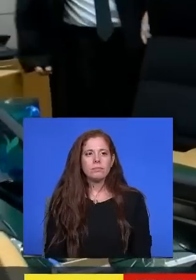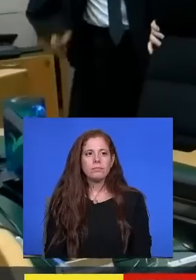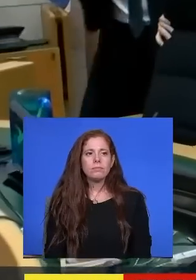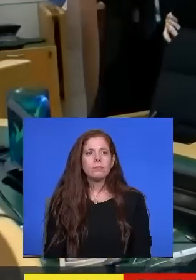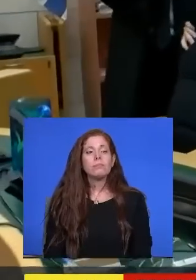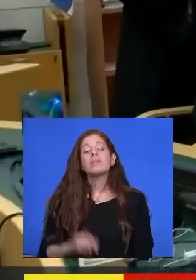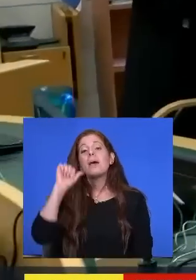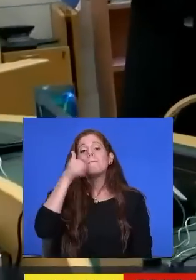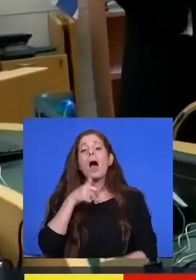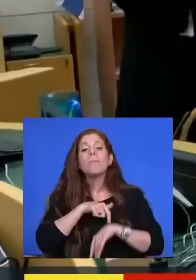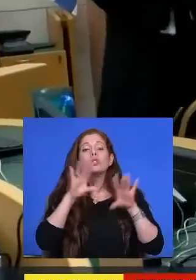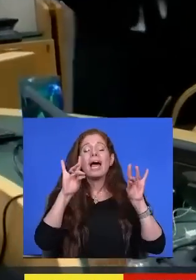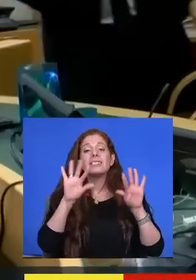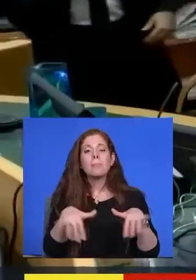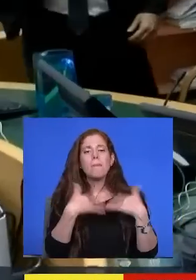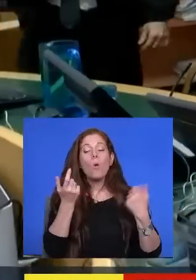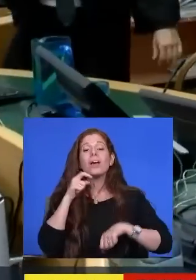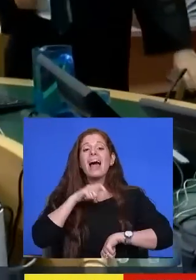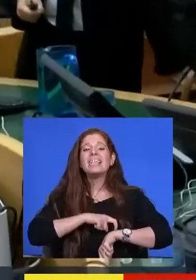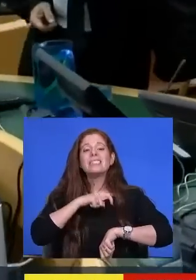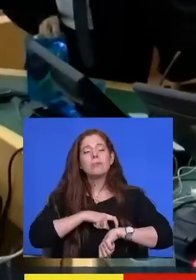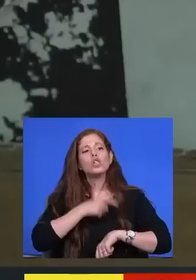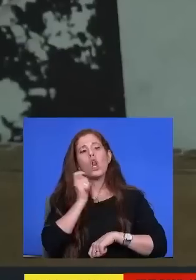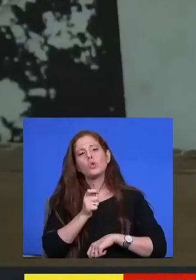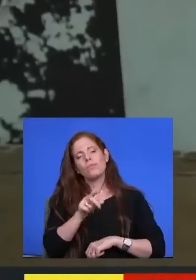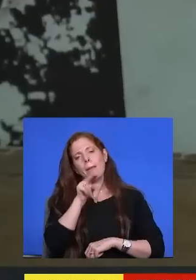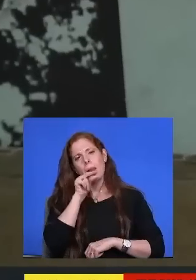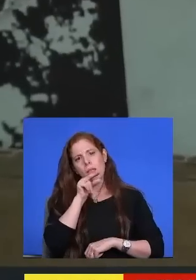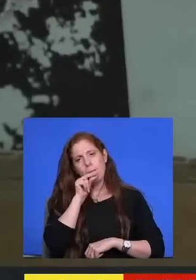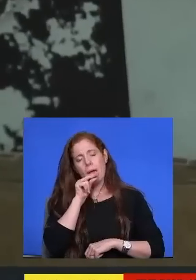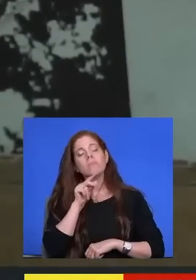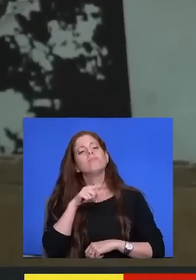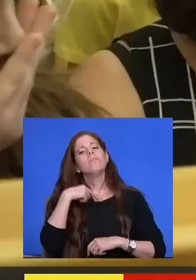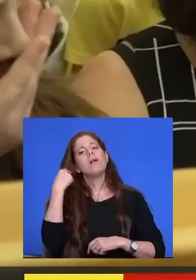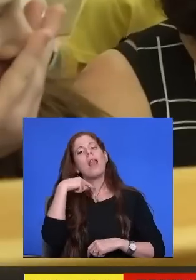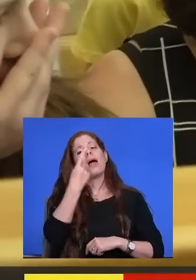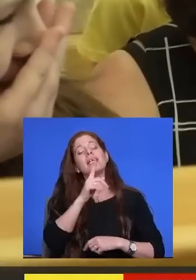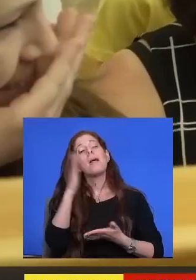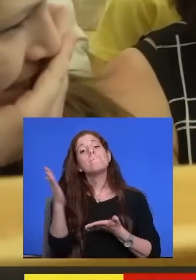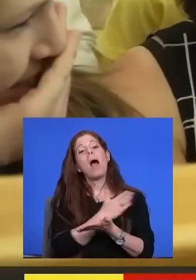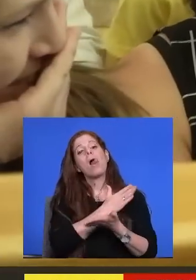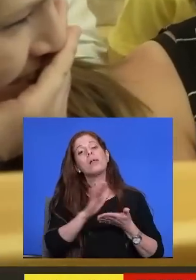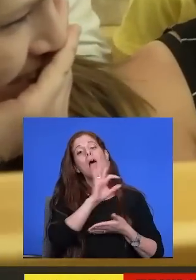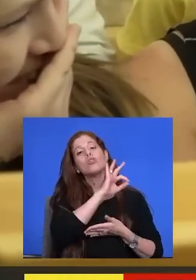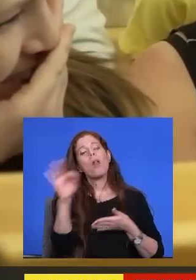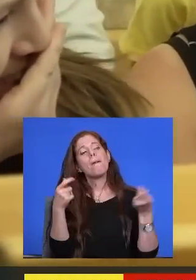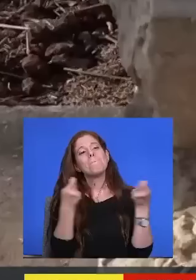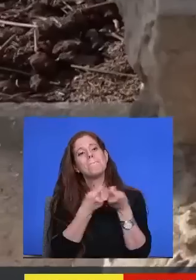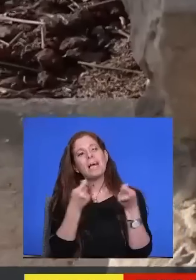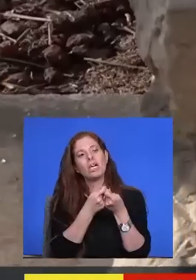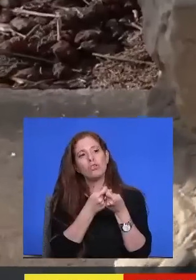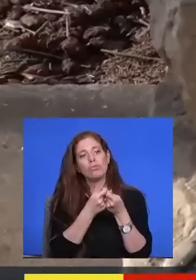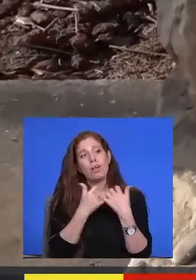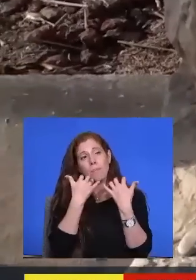מחר ב-10 בבוקר יהיה הזמן של השופטים לדבר, להשמיע את ההכרעה שלהם על פרשה שבה כמעט לכל